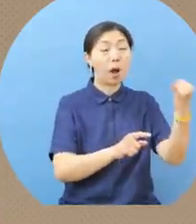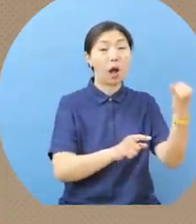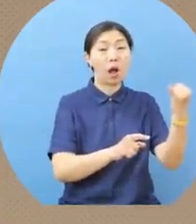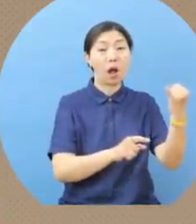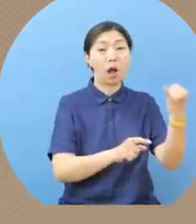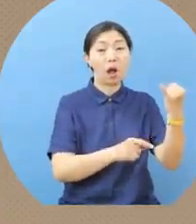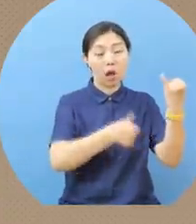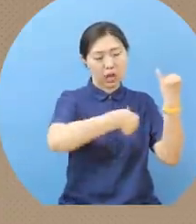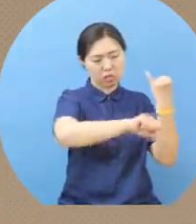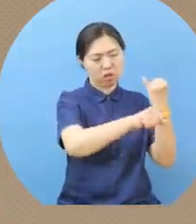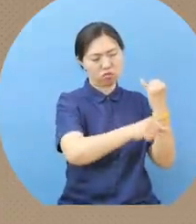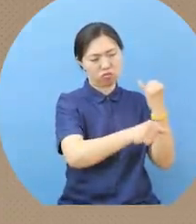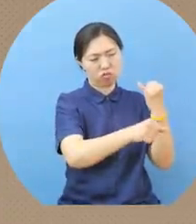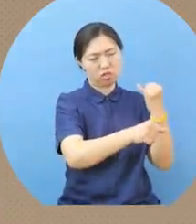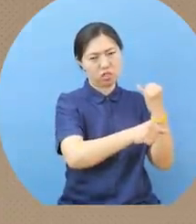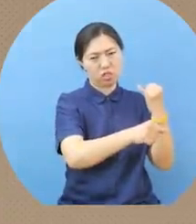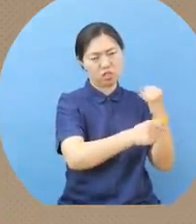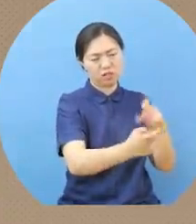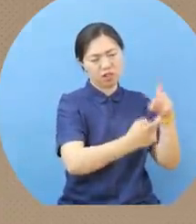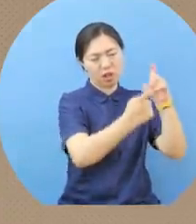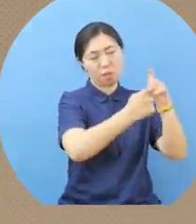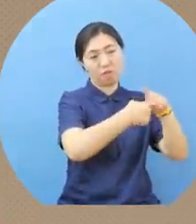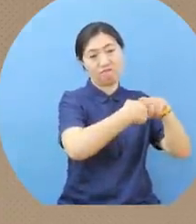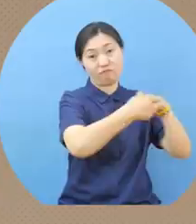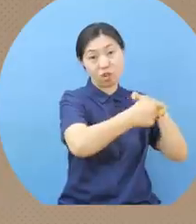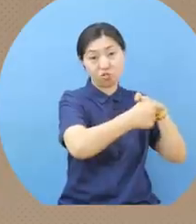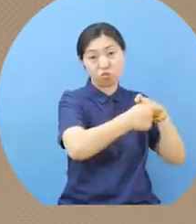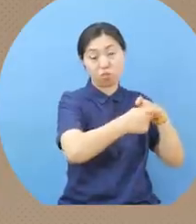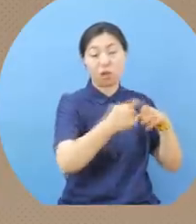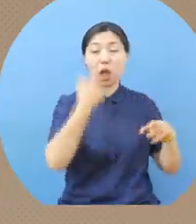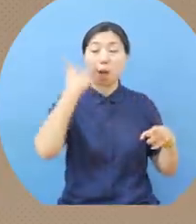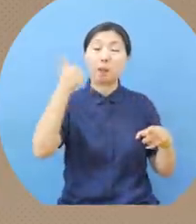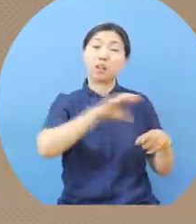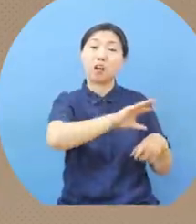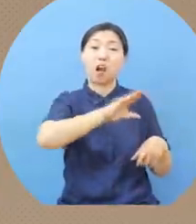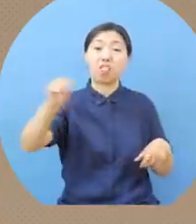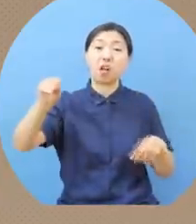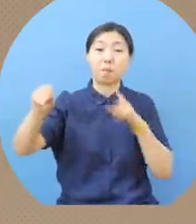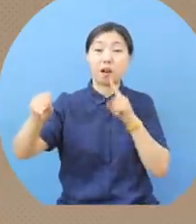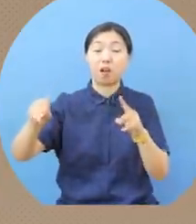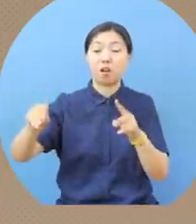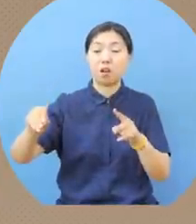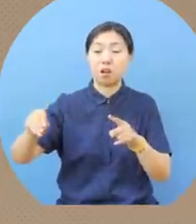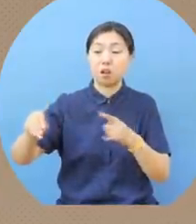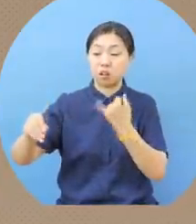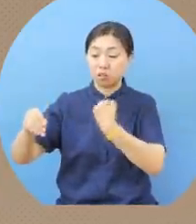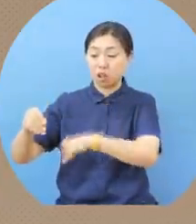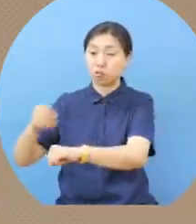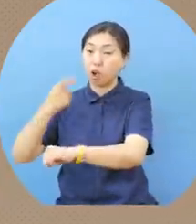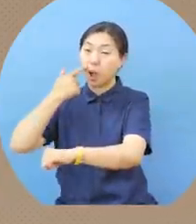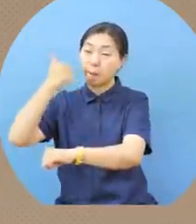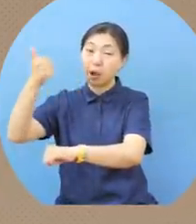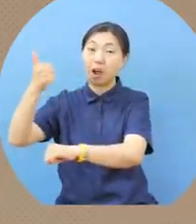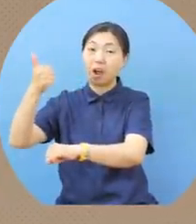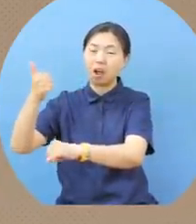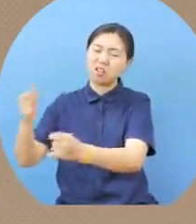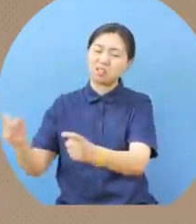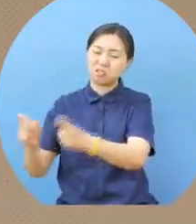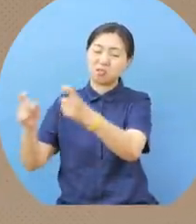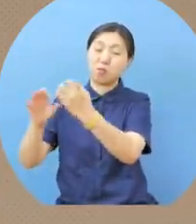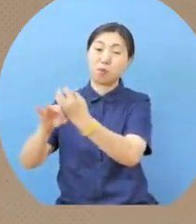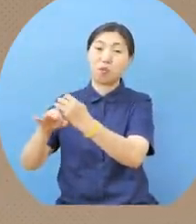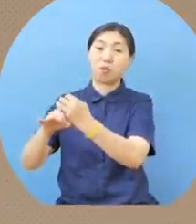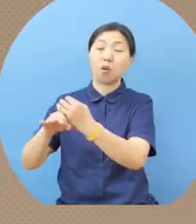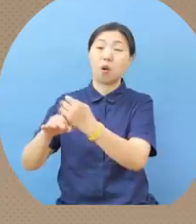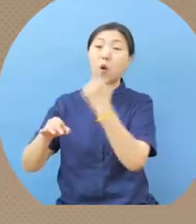갈등이 생겨 가 원수가 되면 자들은 허브 잠깐 다른 소리 할 거고 깔 도 또 아빤 하고 원수가 되면 뭐 남한테